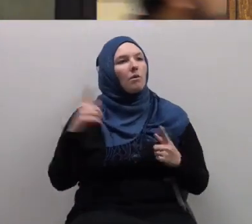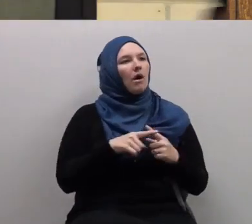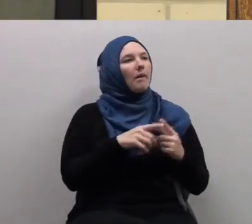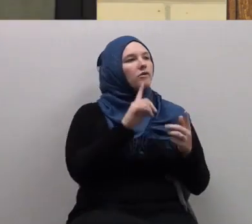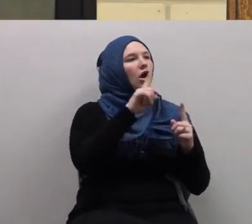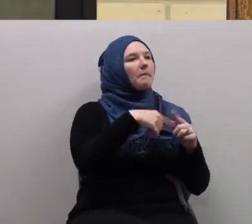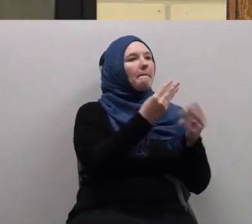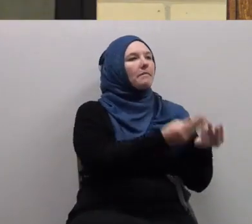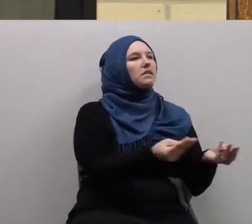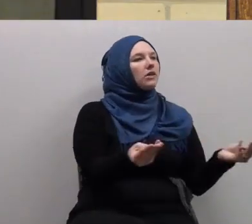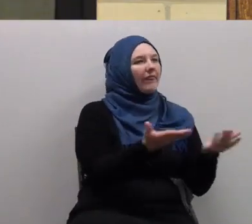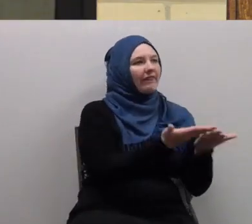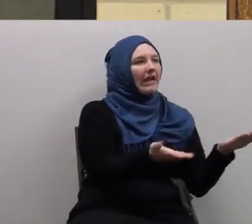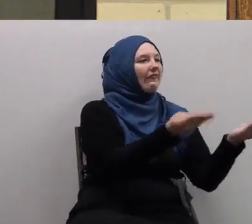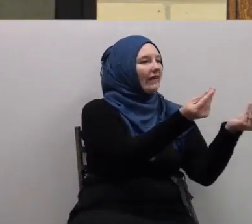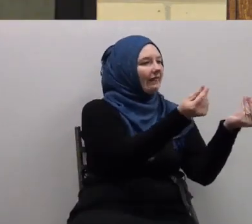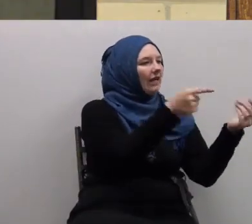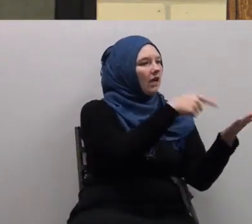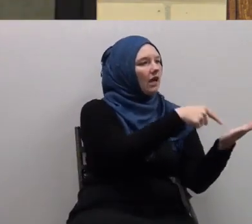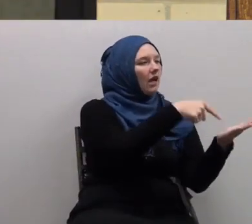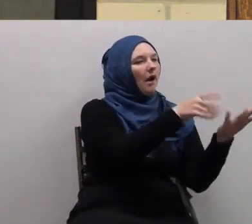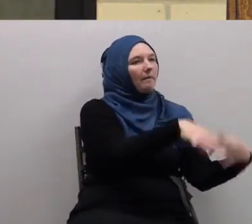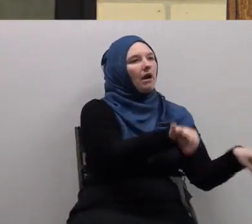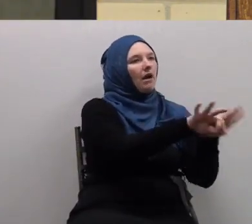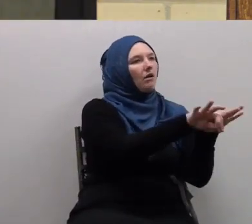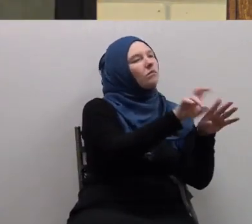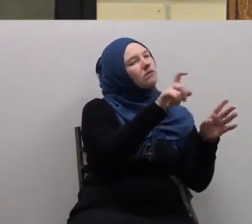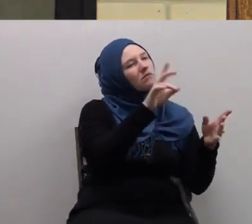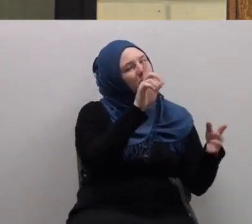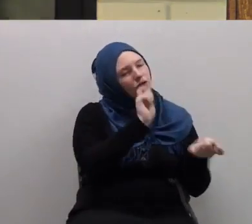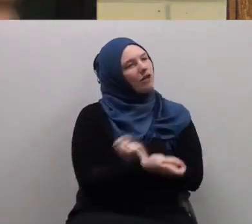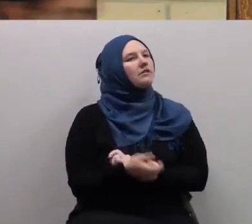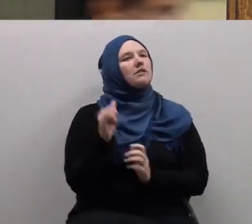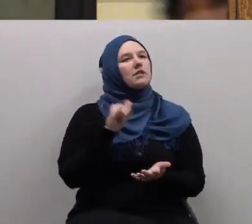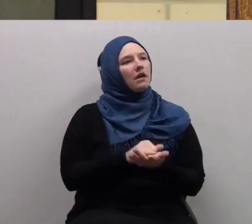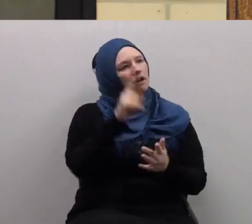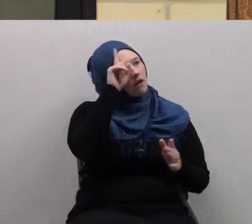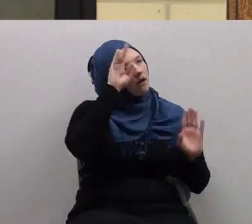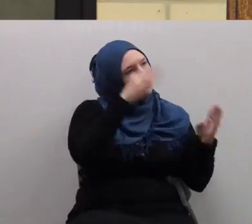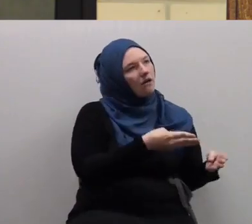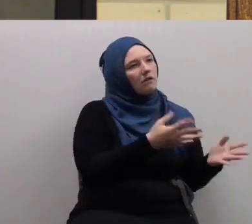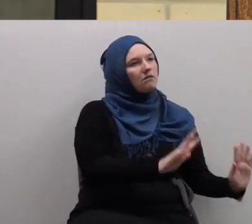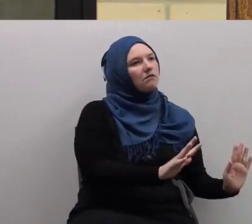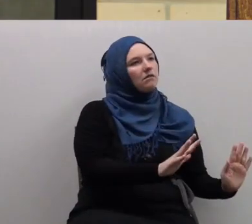as material people think it is. وقالوا إن هي إلا حياتنا الدنيا